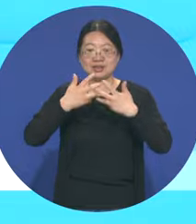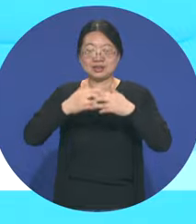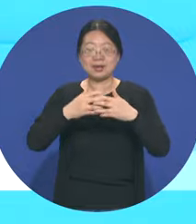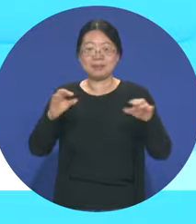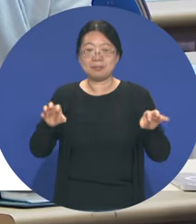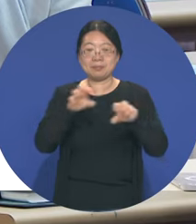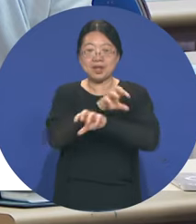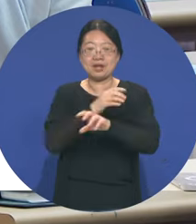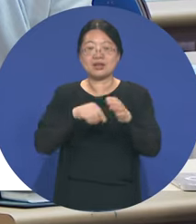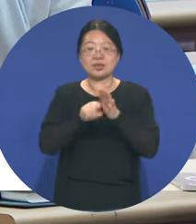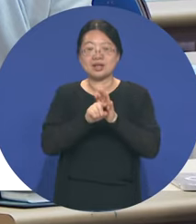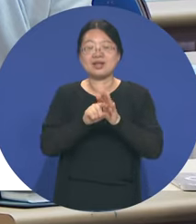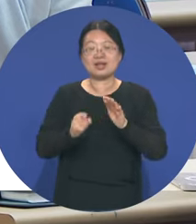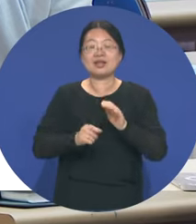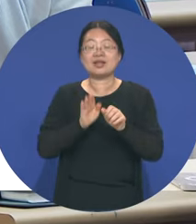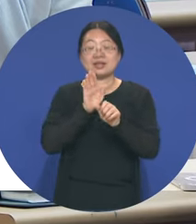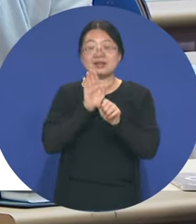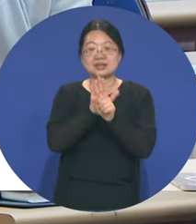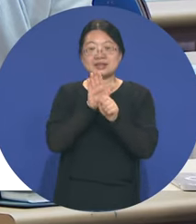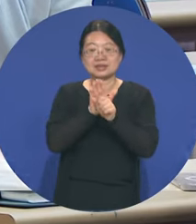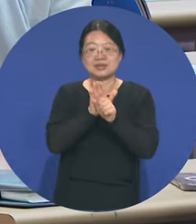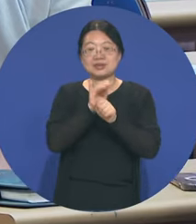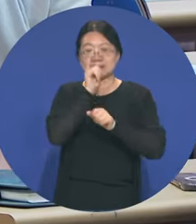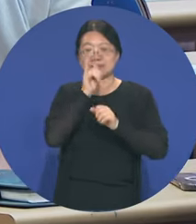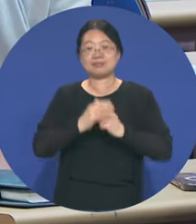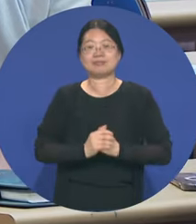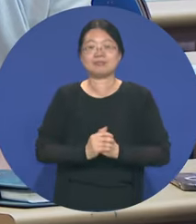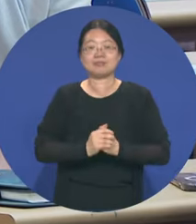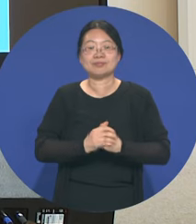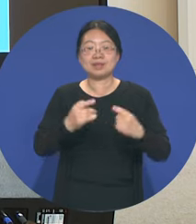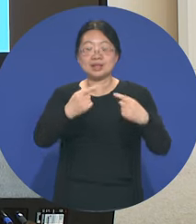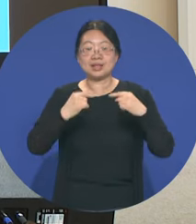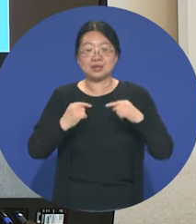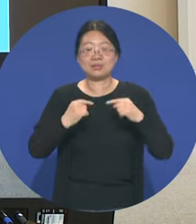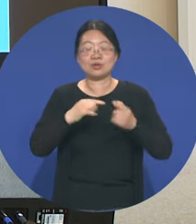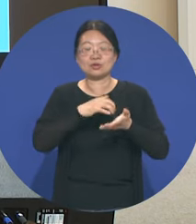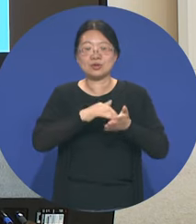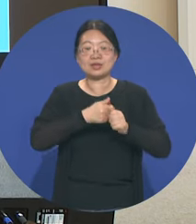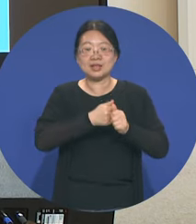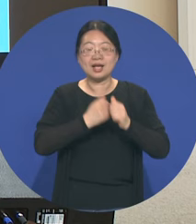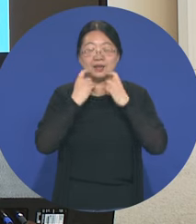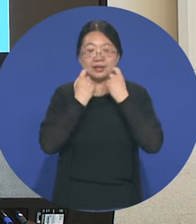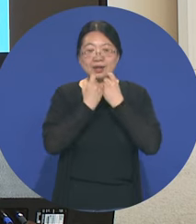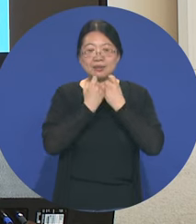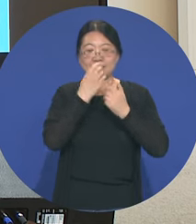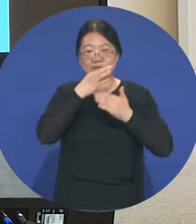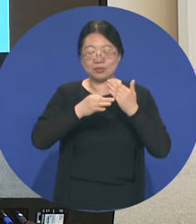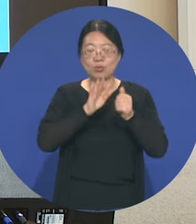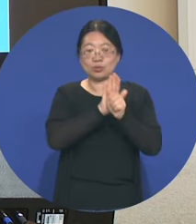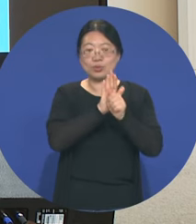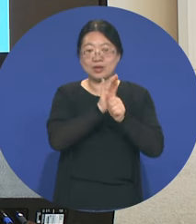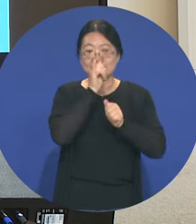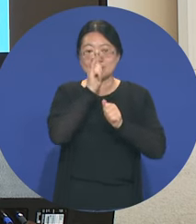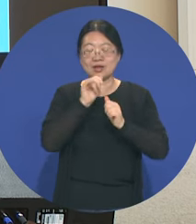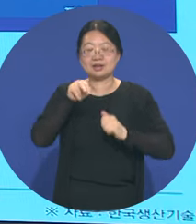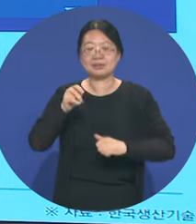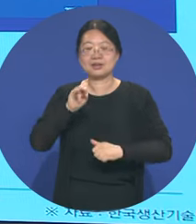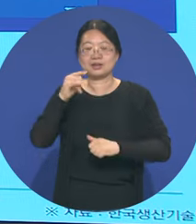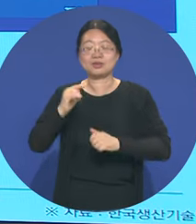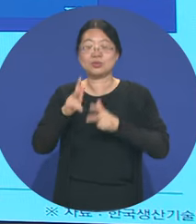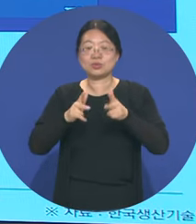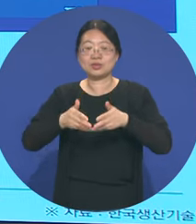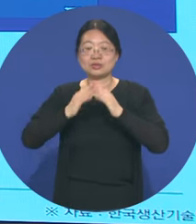통한 첨단한 지원 프로젝트를 추진합니다. 참여 기업 수요에 따른 개별 프로젝트를 수행해 스마트 공장